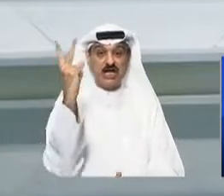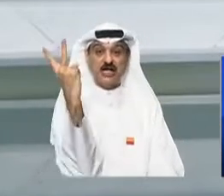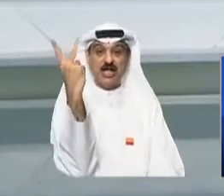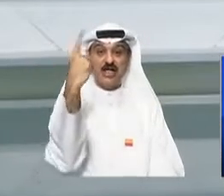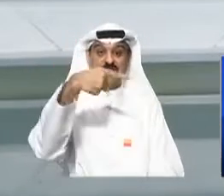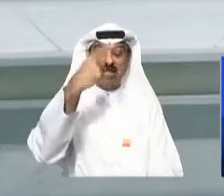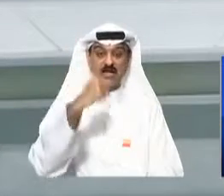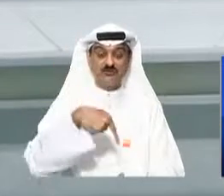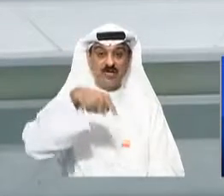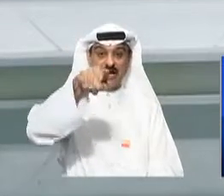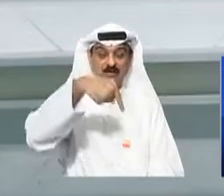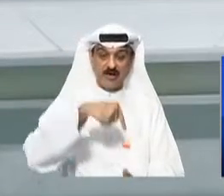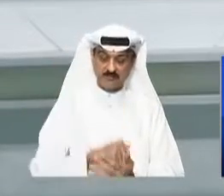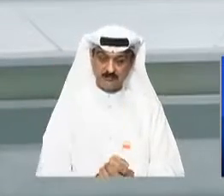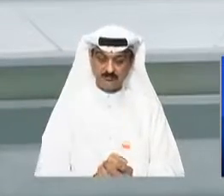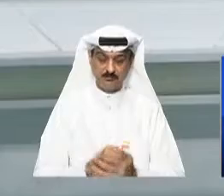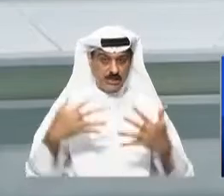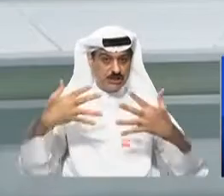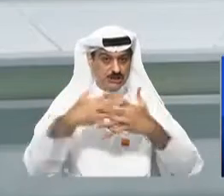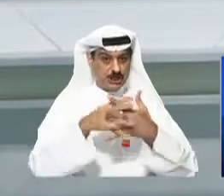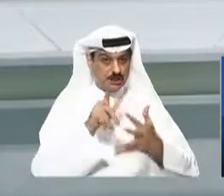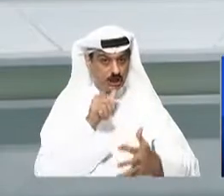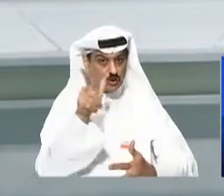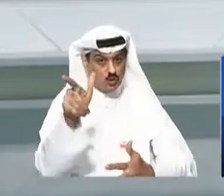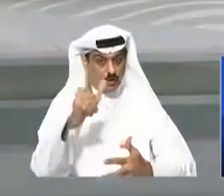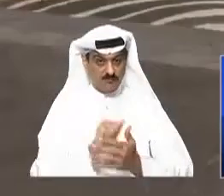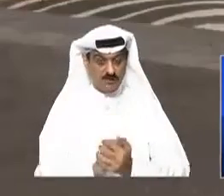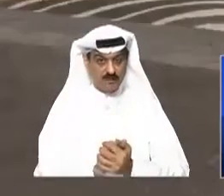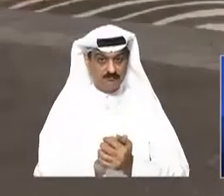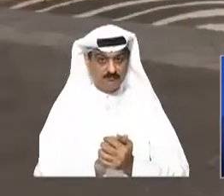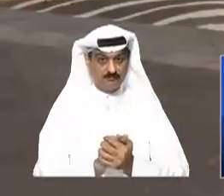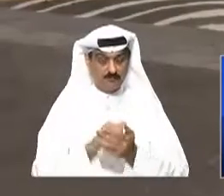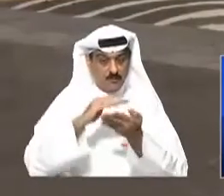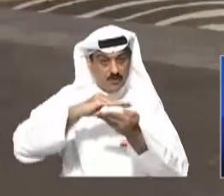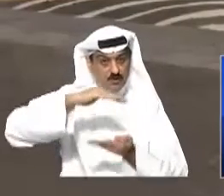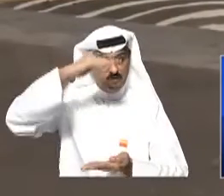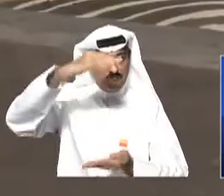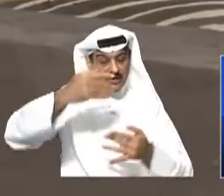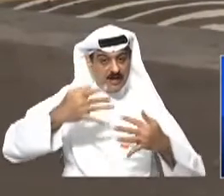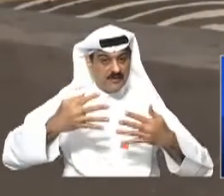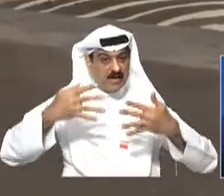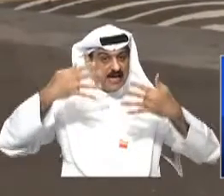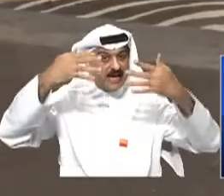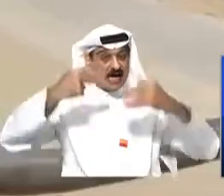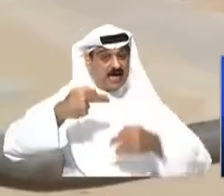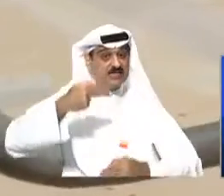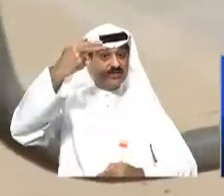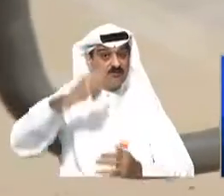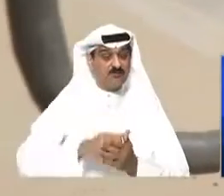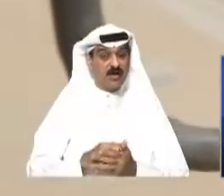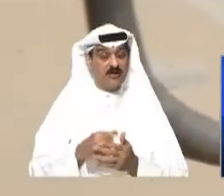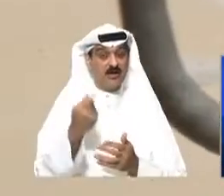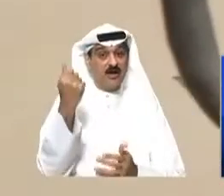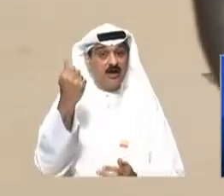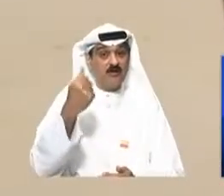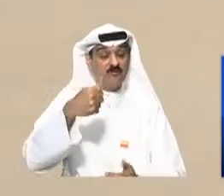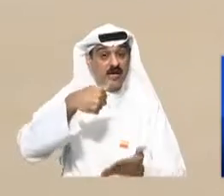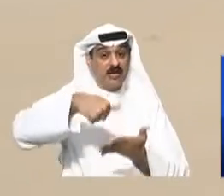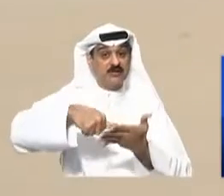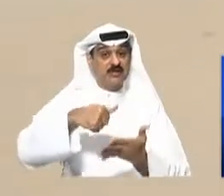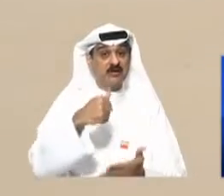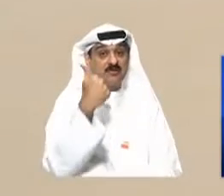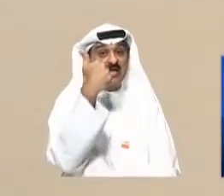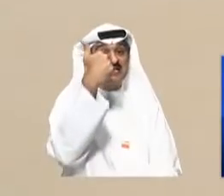المقبل وقالت المؤسسه ان الطلاب الواحد من غاز البروبان سيباع ب 650